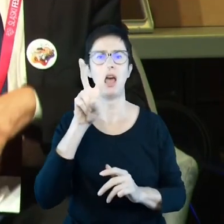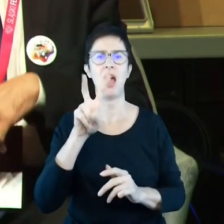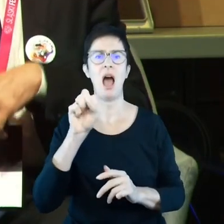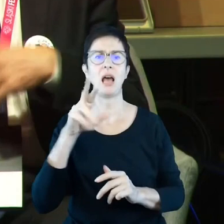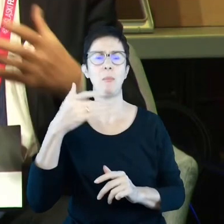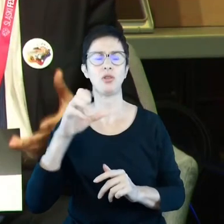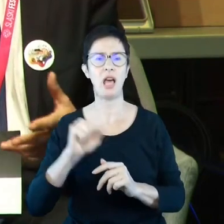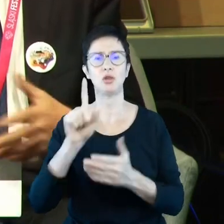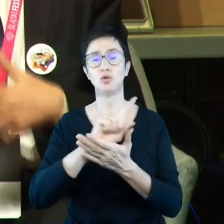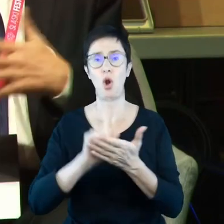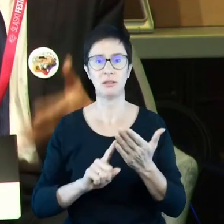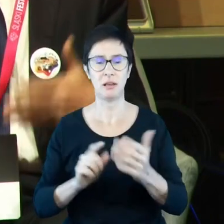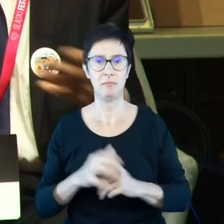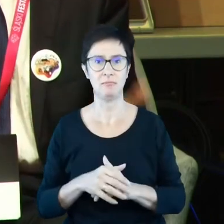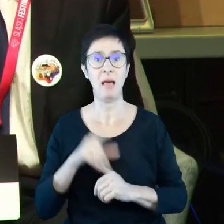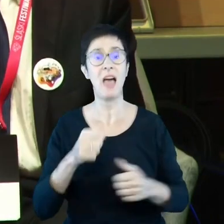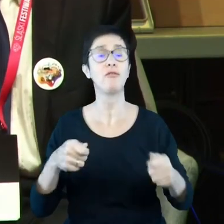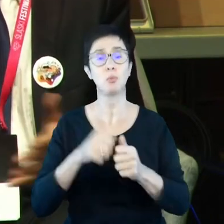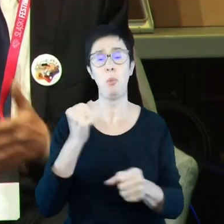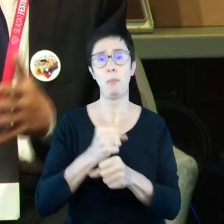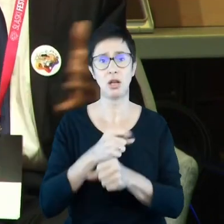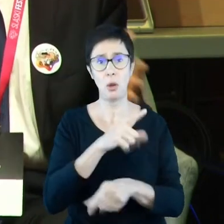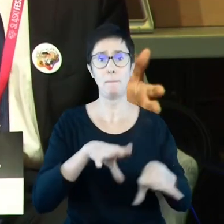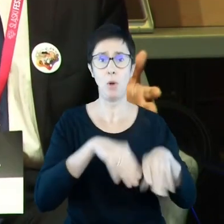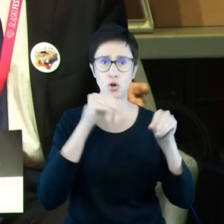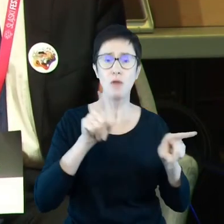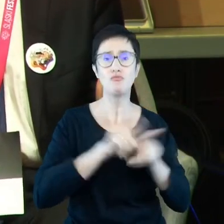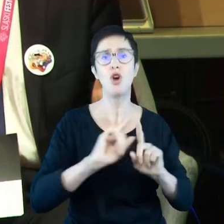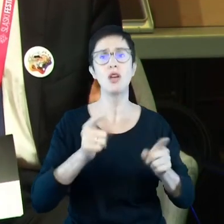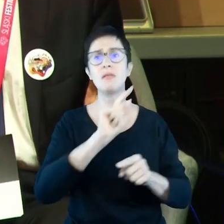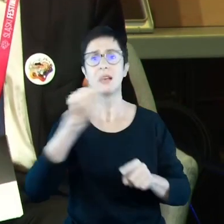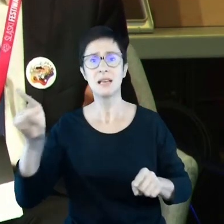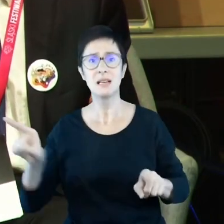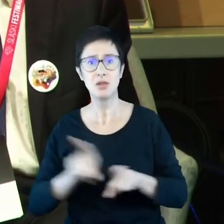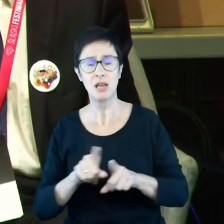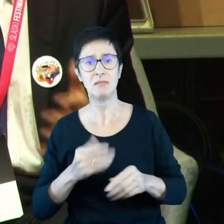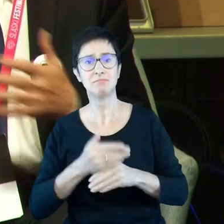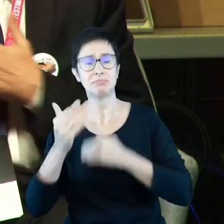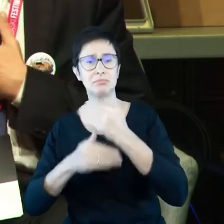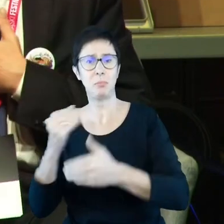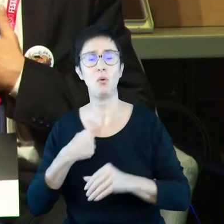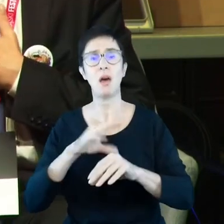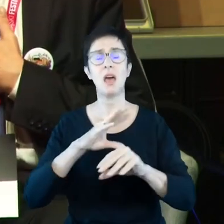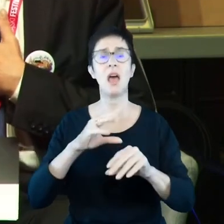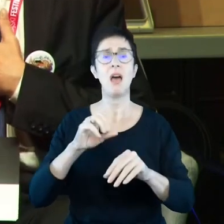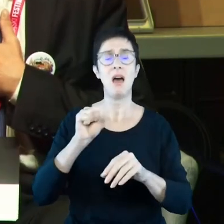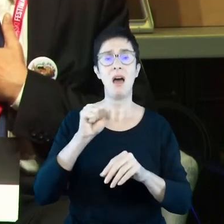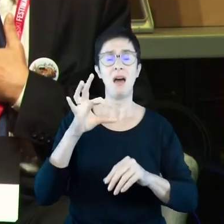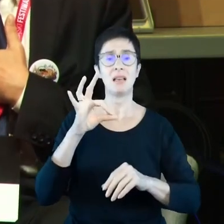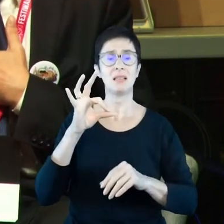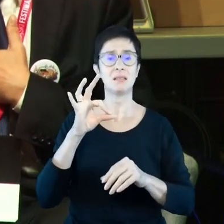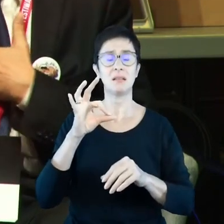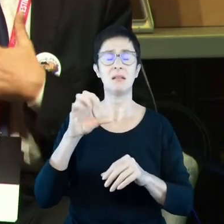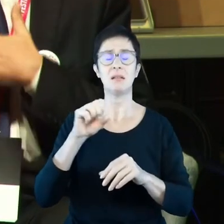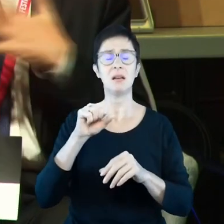współpraca dała początek jeszcze innym współpracom, bo na przykład stworzyliśmy dzięki temu z naszymi przyjaciółmi z Akademii Muzycznej, która uważam jest jednym z najlepszych